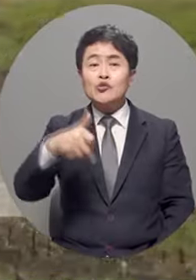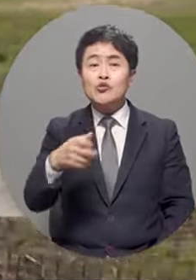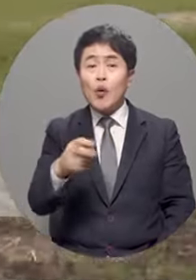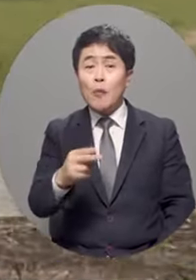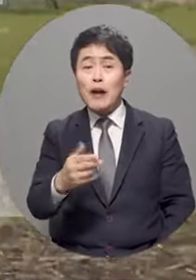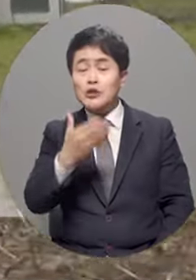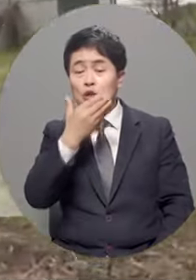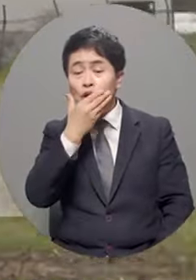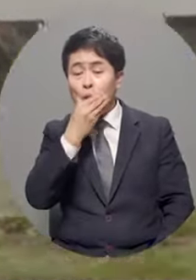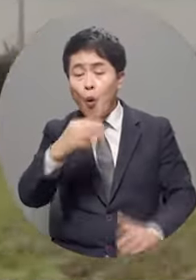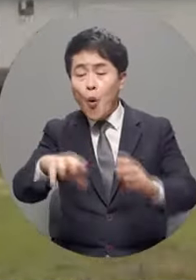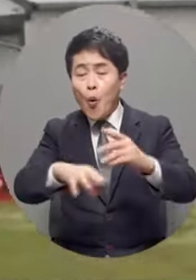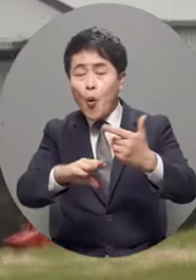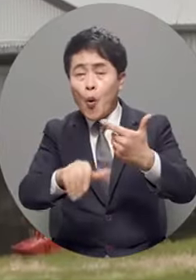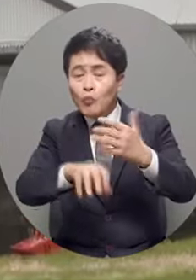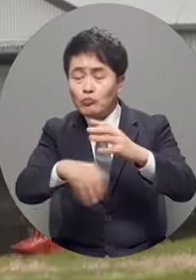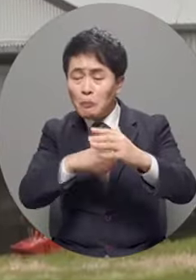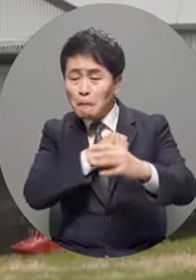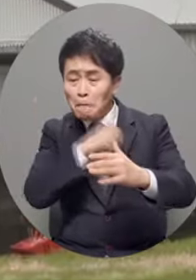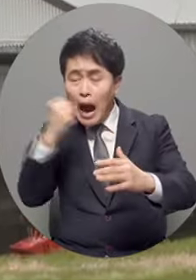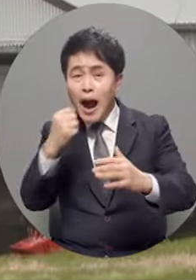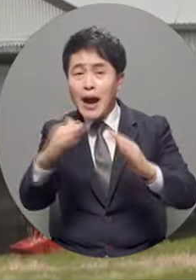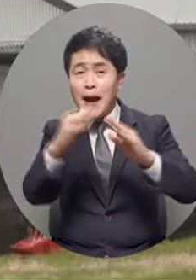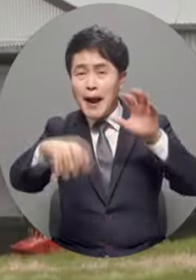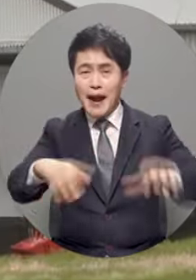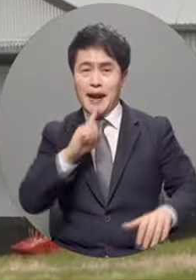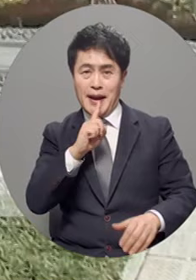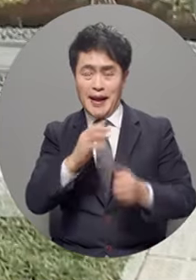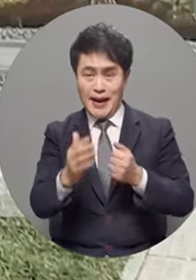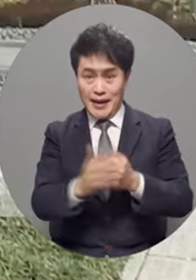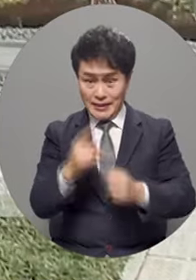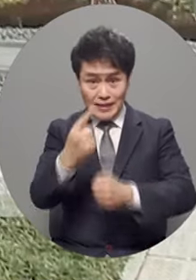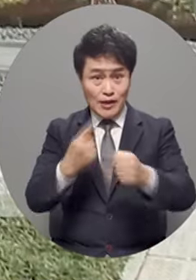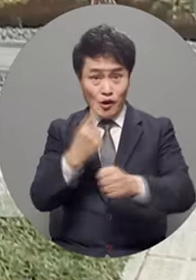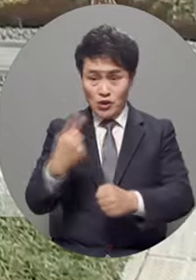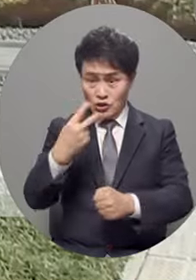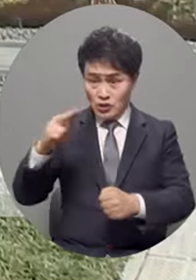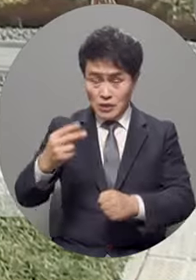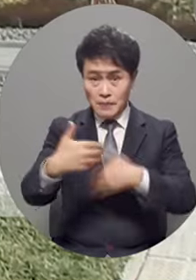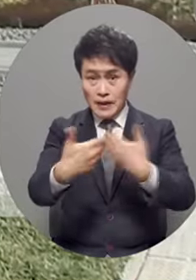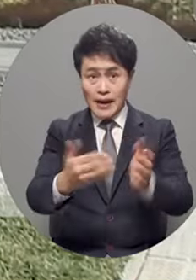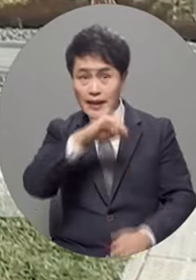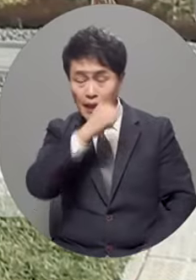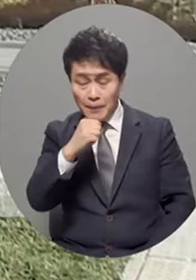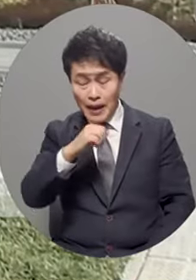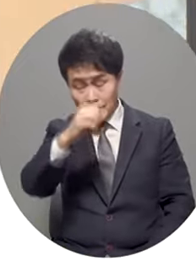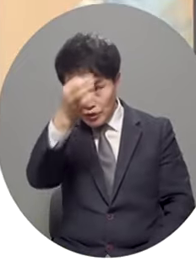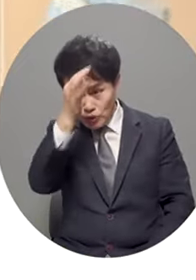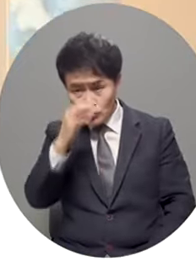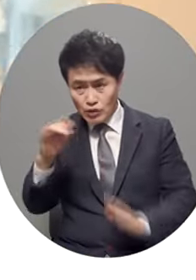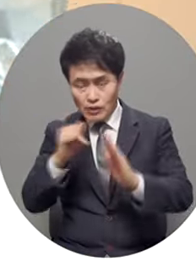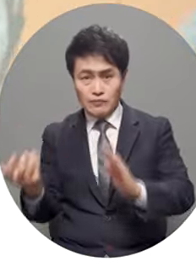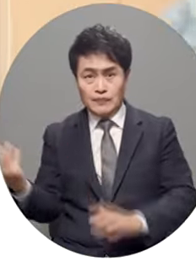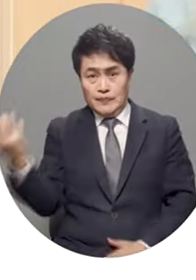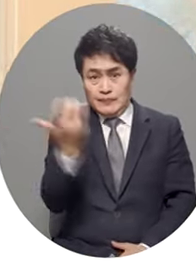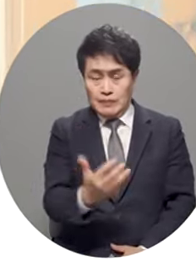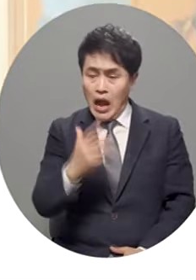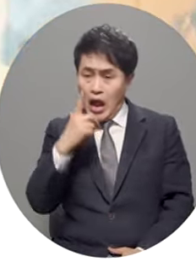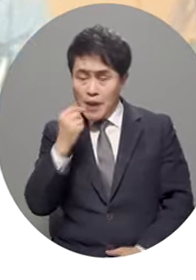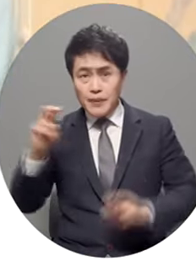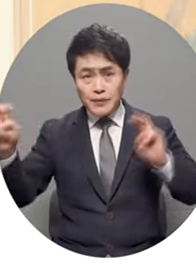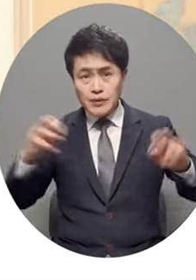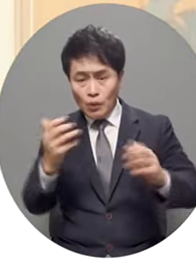마을이라고 보도하기도 했습니다. 지난 1년간 1,200명의 대만 기술자와 가족들이 이사 왔고 일본